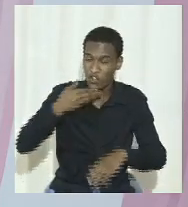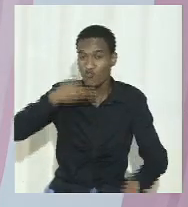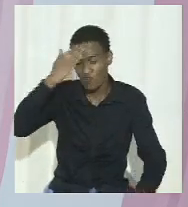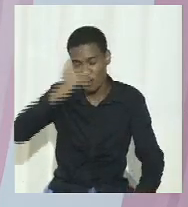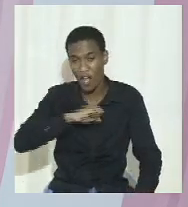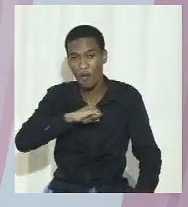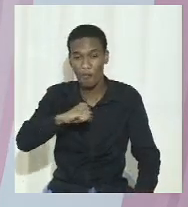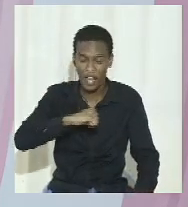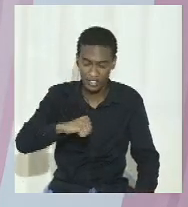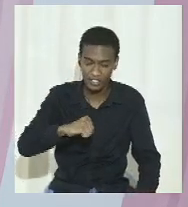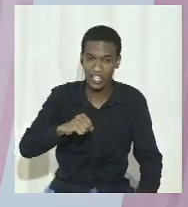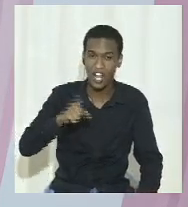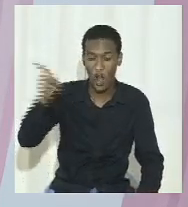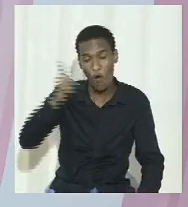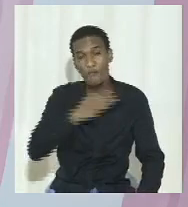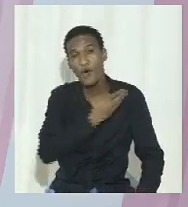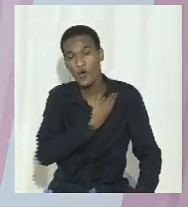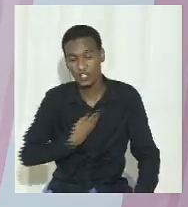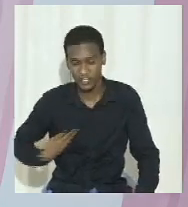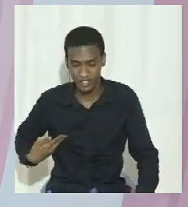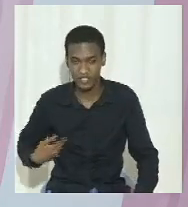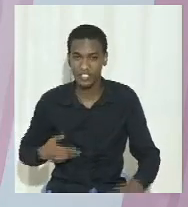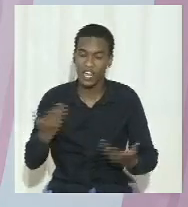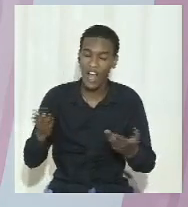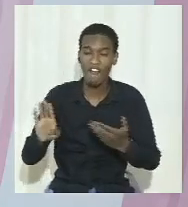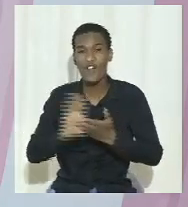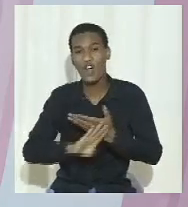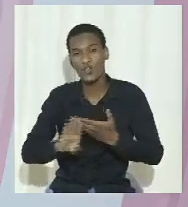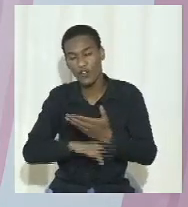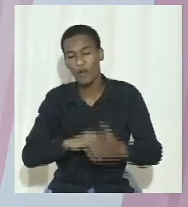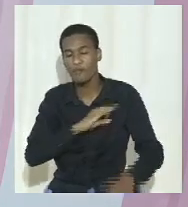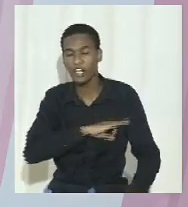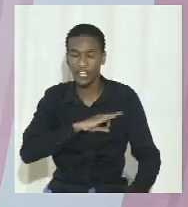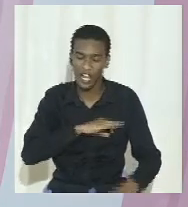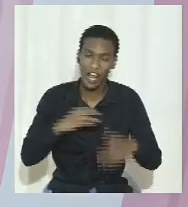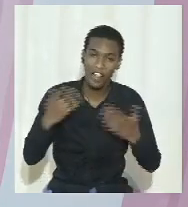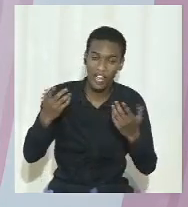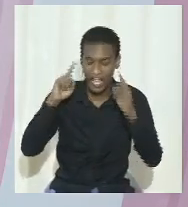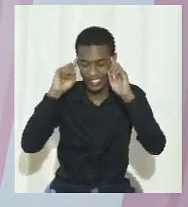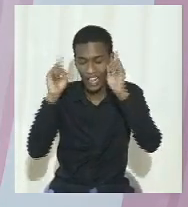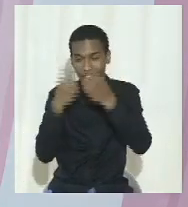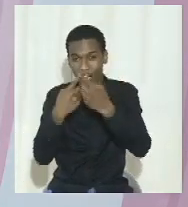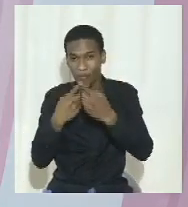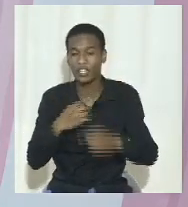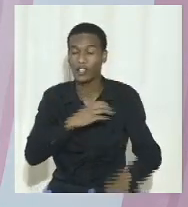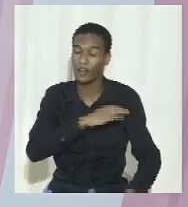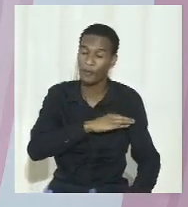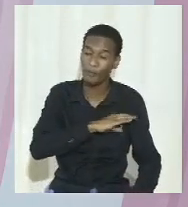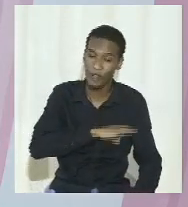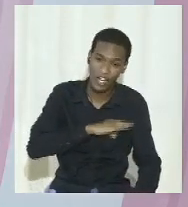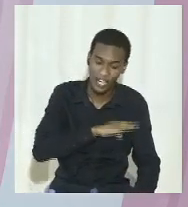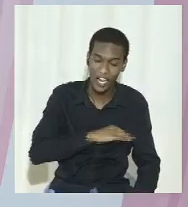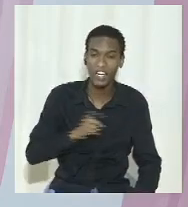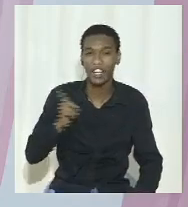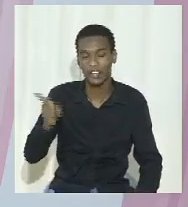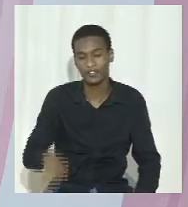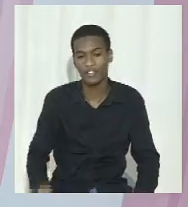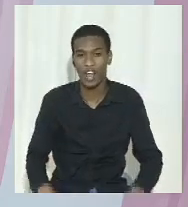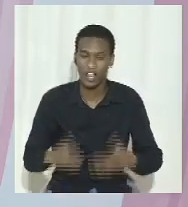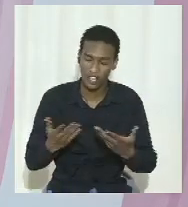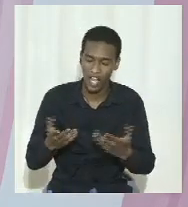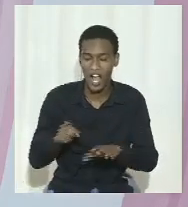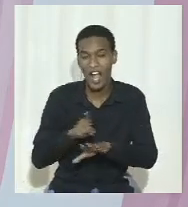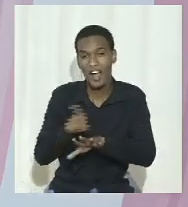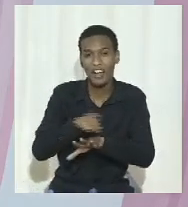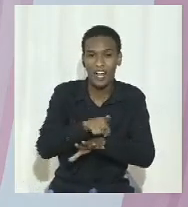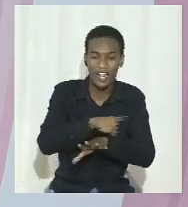polisy pirenena ho an'ny fiarovam-pirenena ho ary gendarmerie pirenena ihany koa na ireo rantsamangaikany any amin'ny faritra sy any amin'ny